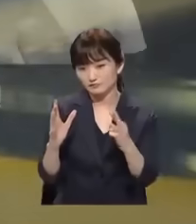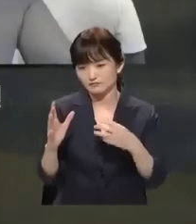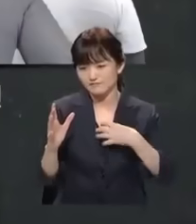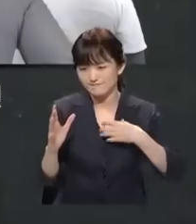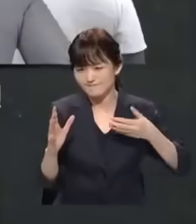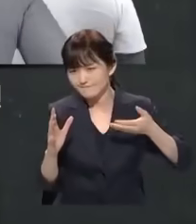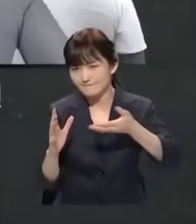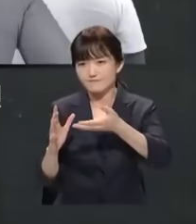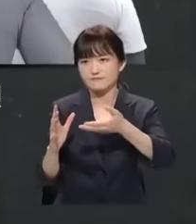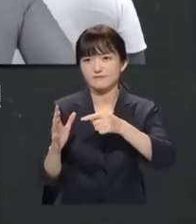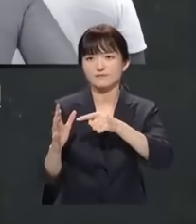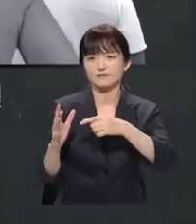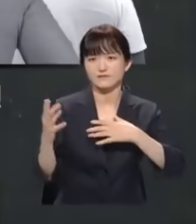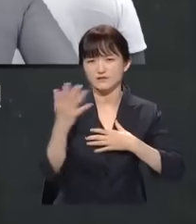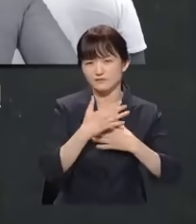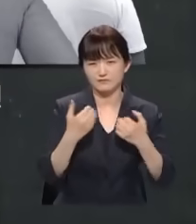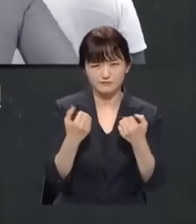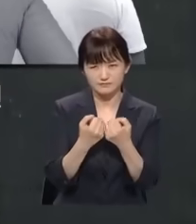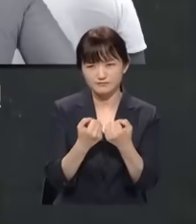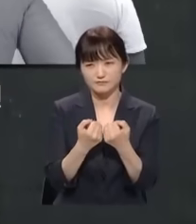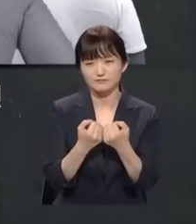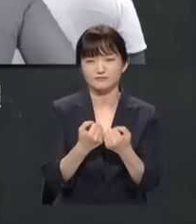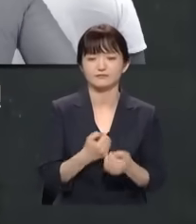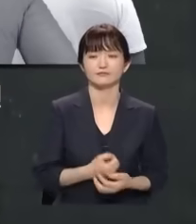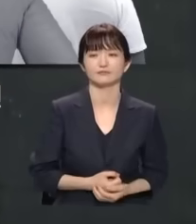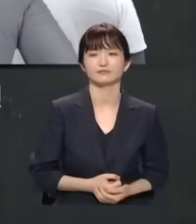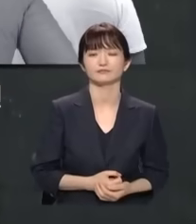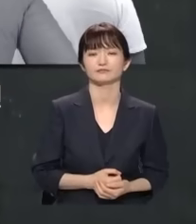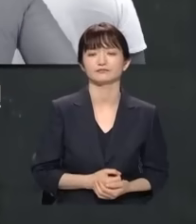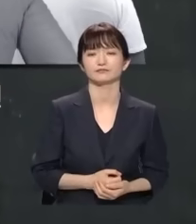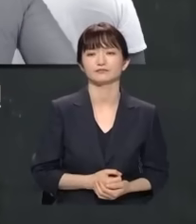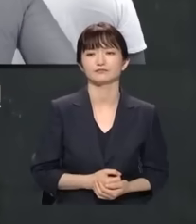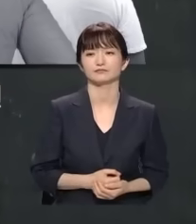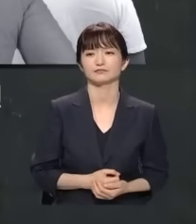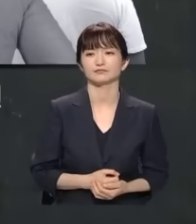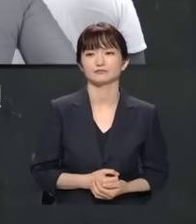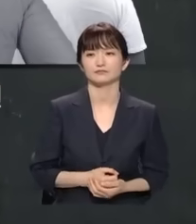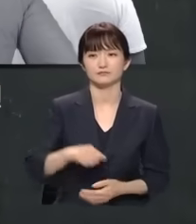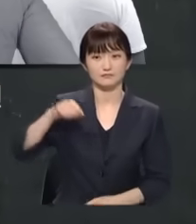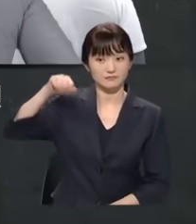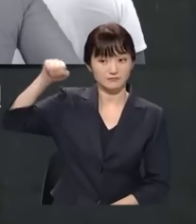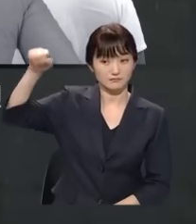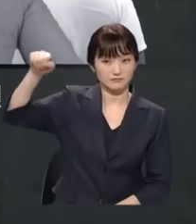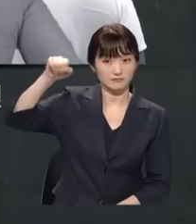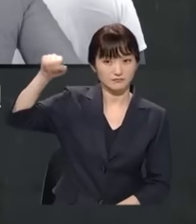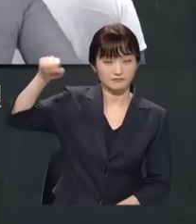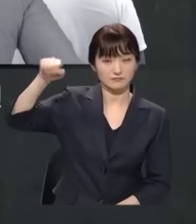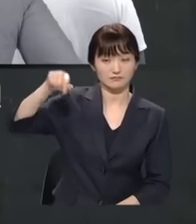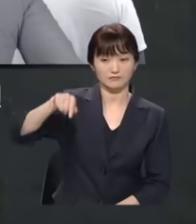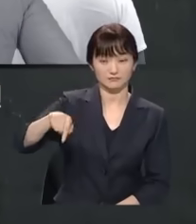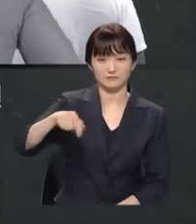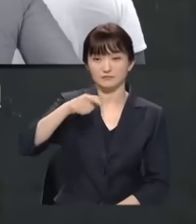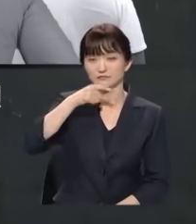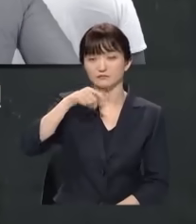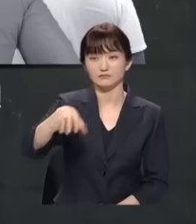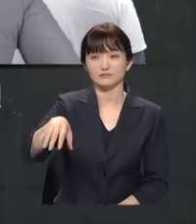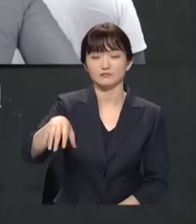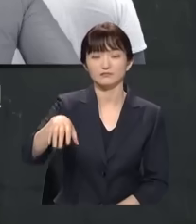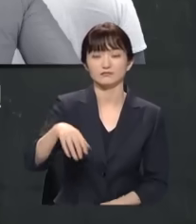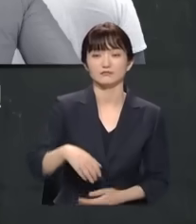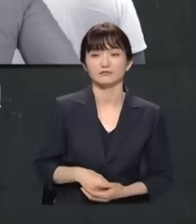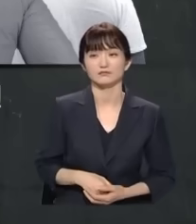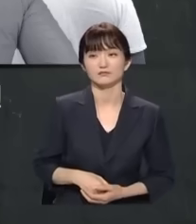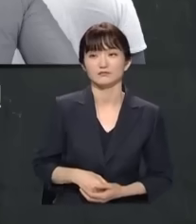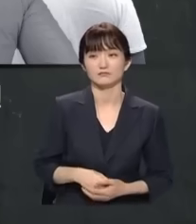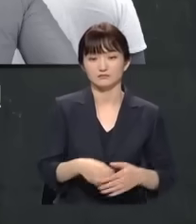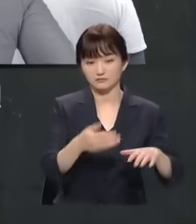위협을 했고요 그래서 몸싸움이 이제 결국 벌어지게 됩니다 사실이 시위 현장인 그 수원에서는이